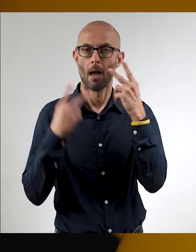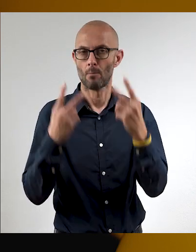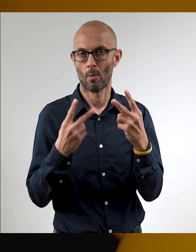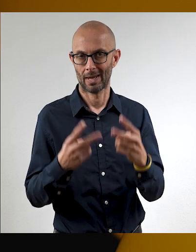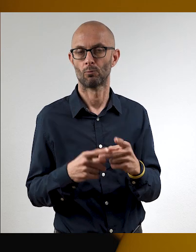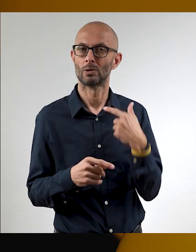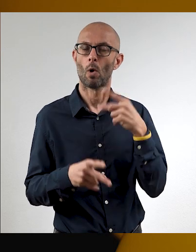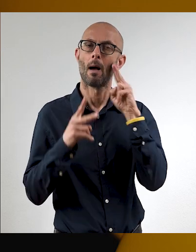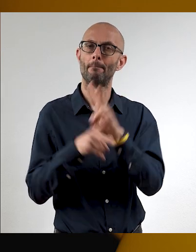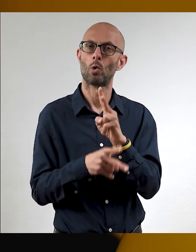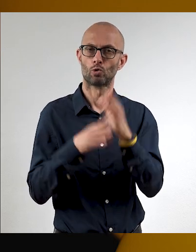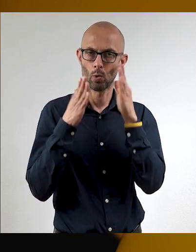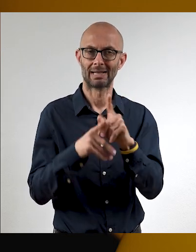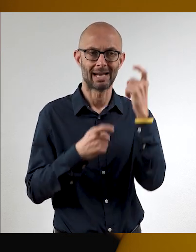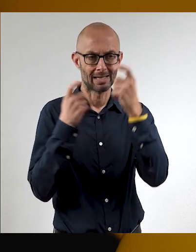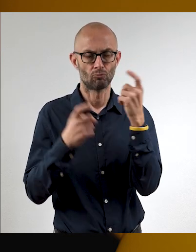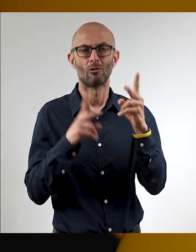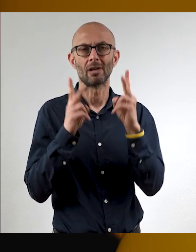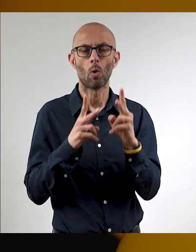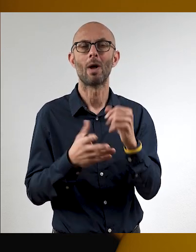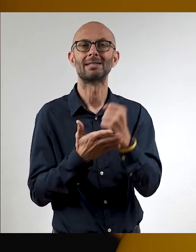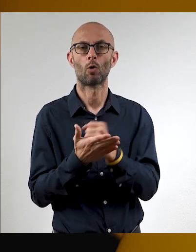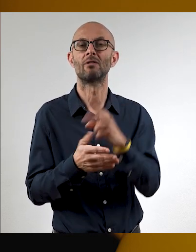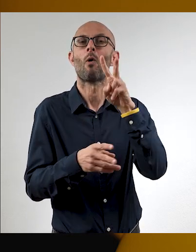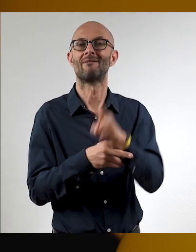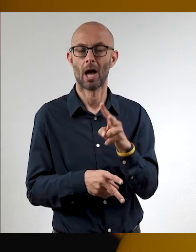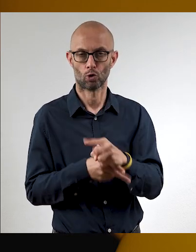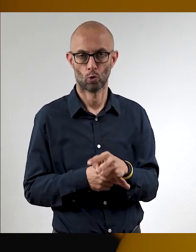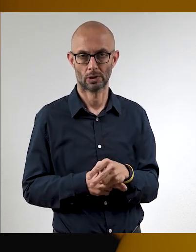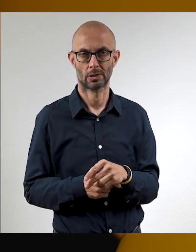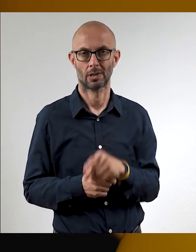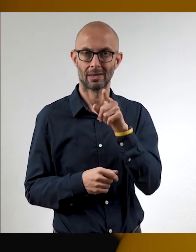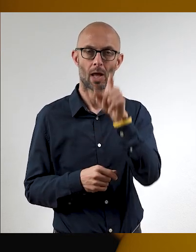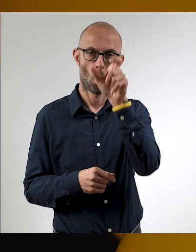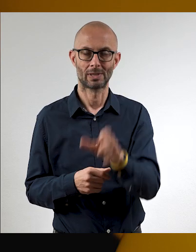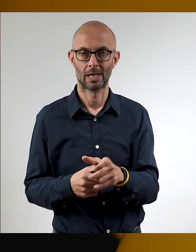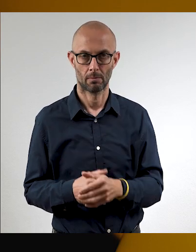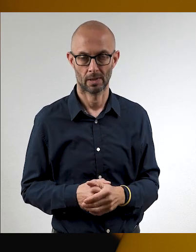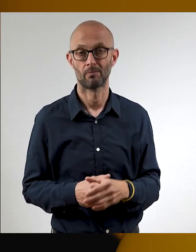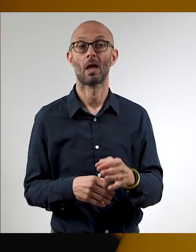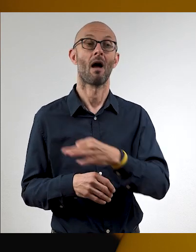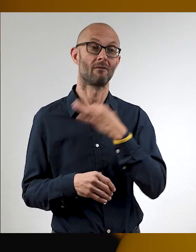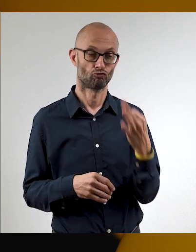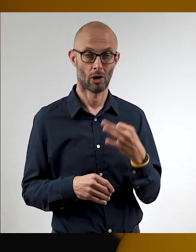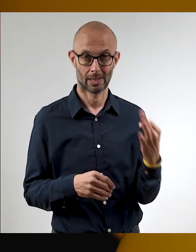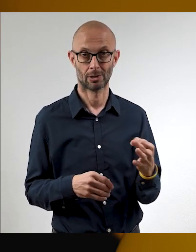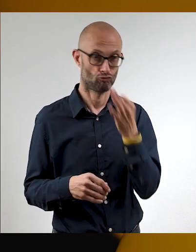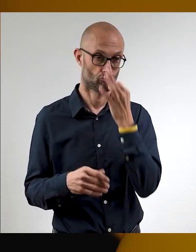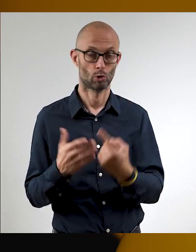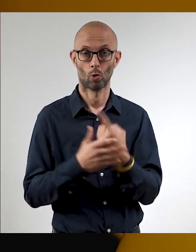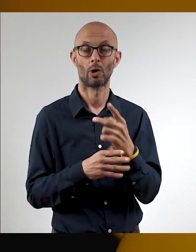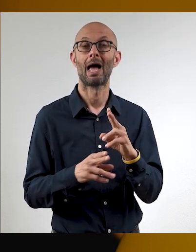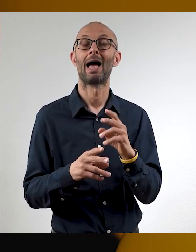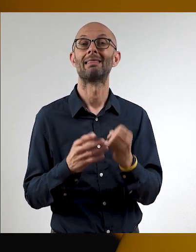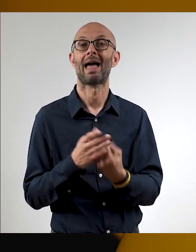pomembno biti pozorni in razmišljati, kako zagotoviti varnost tej osebi. Včasih, če se zgodijo